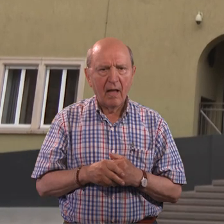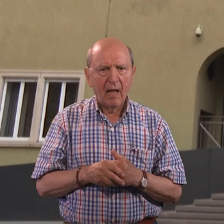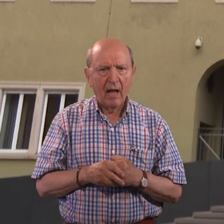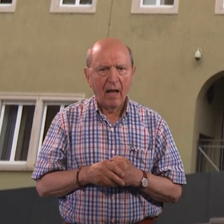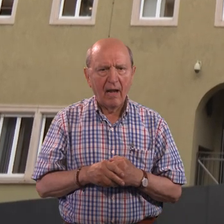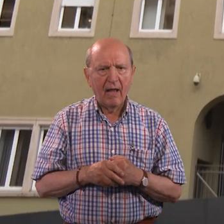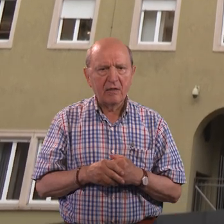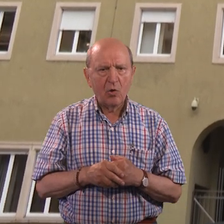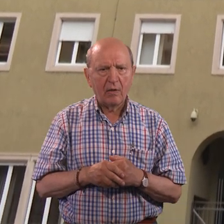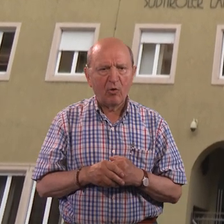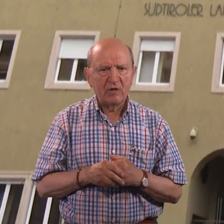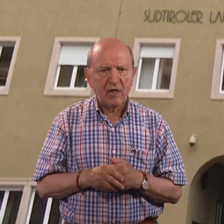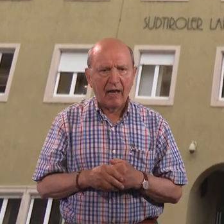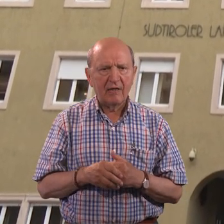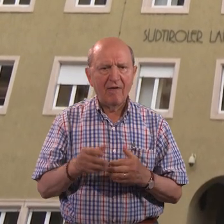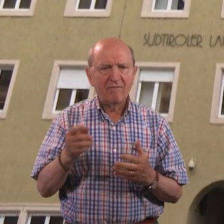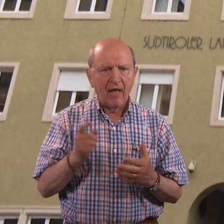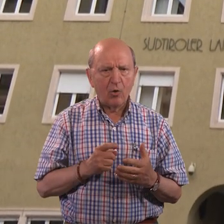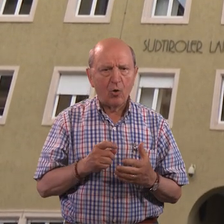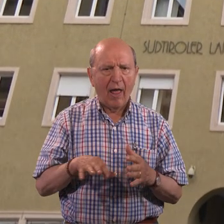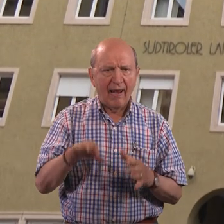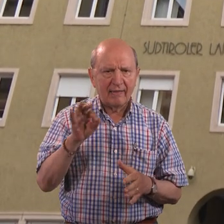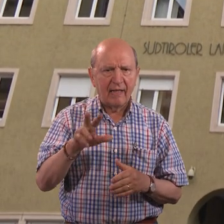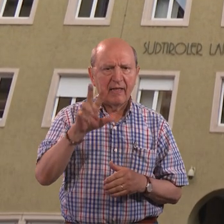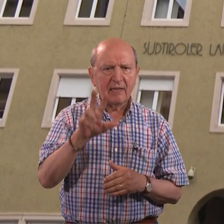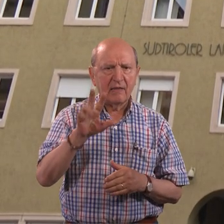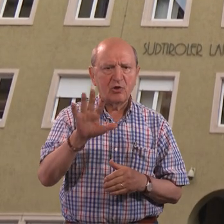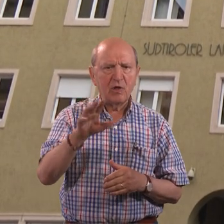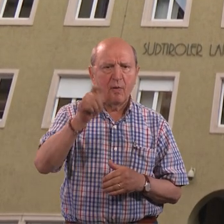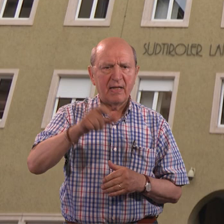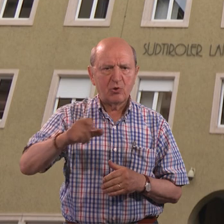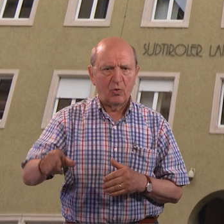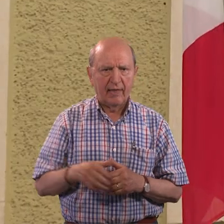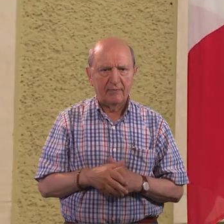alle elezioni provinciali vengono elette 35 persone